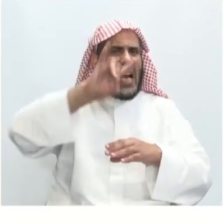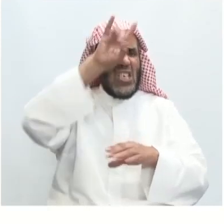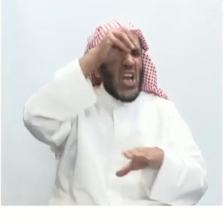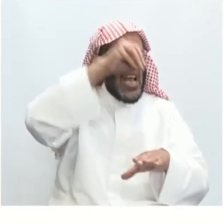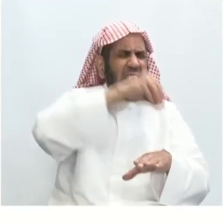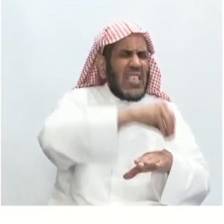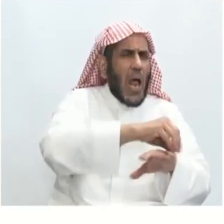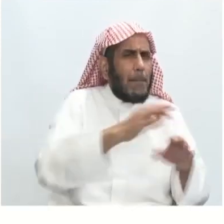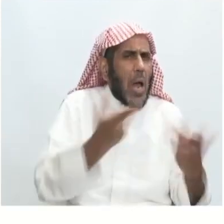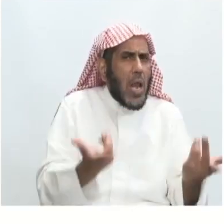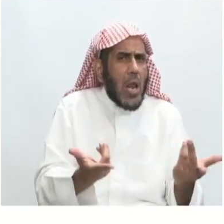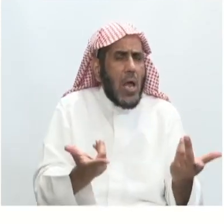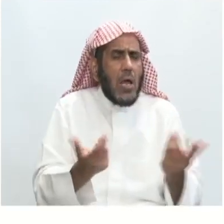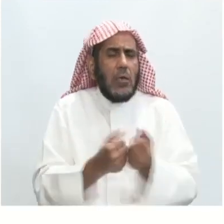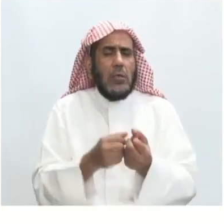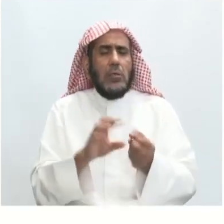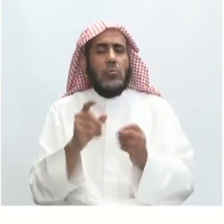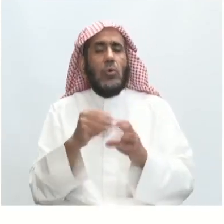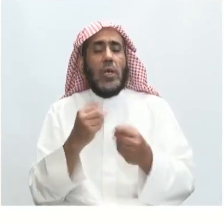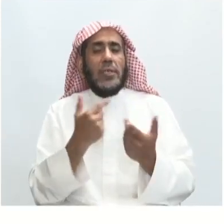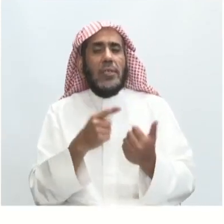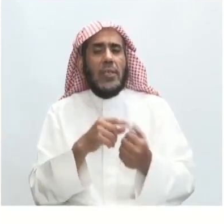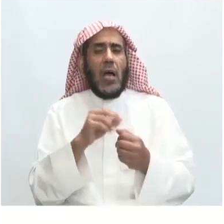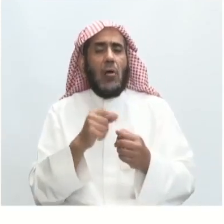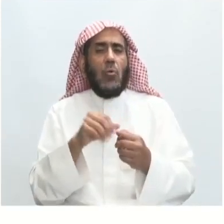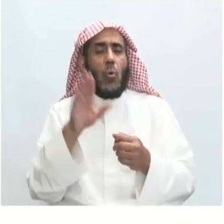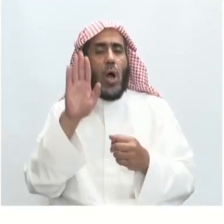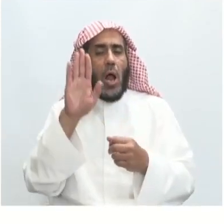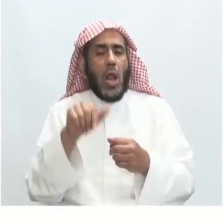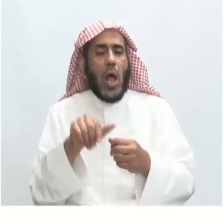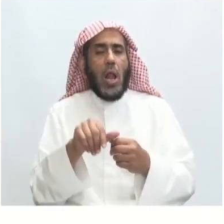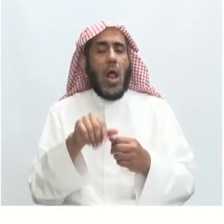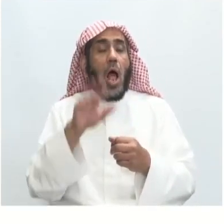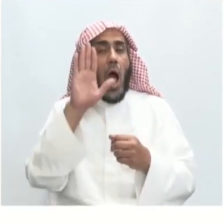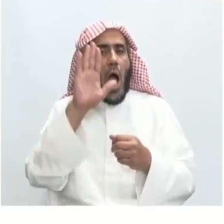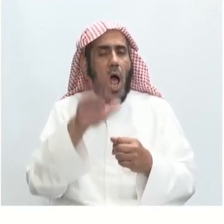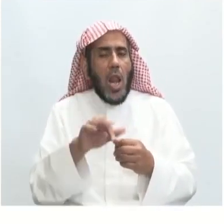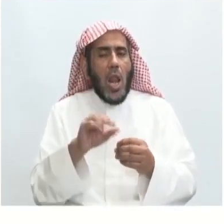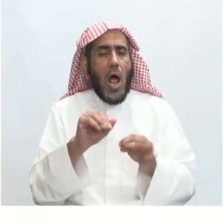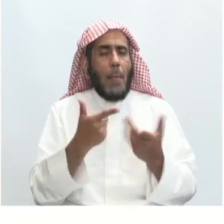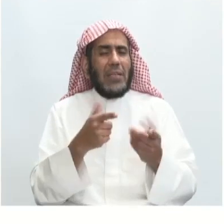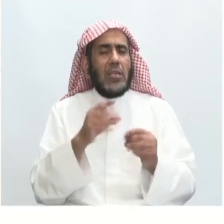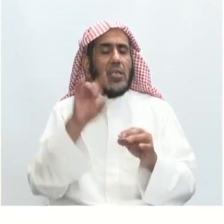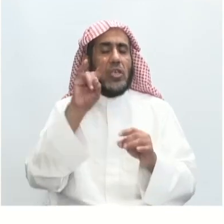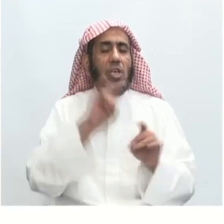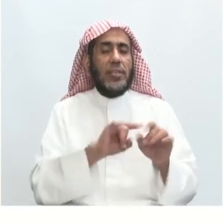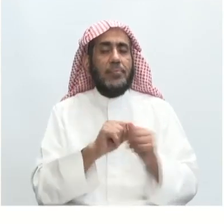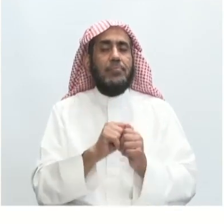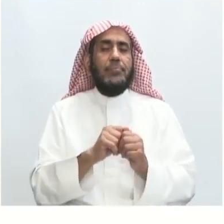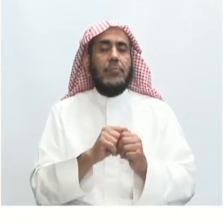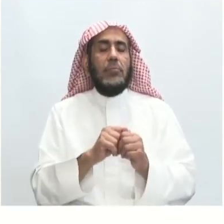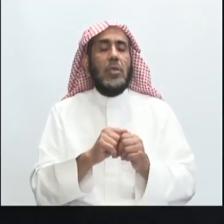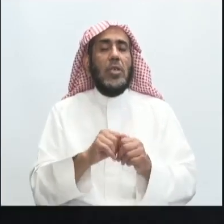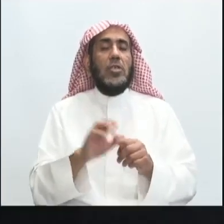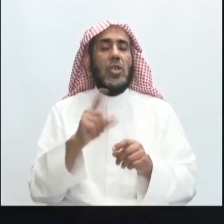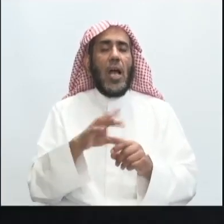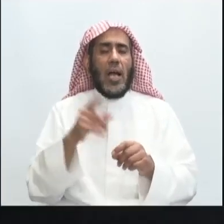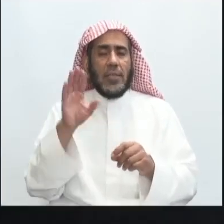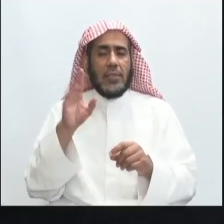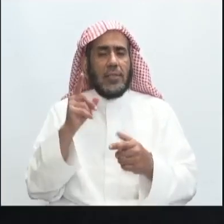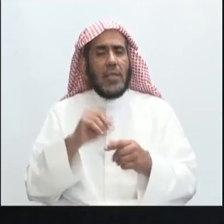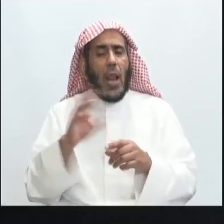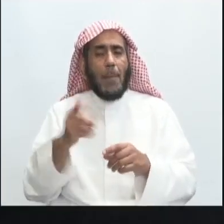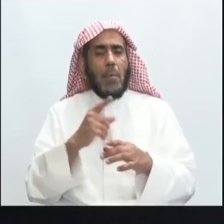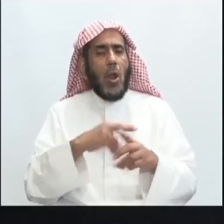طلبي وسبقناه سبقناكم بذلك وذكرناها هل ننبئكم على من تنزل الشياطين جميل